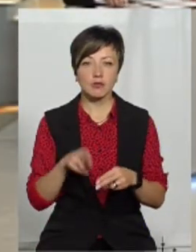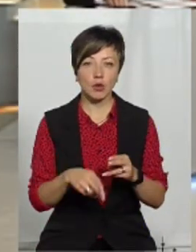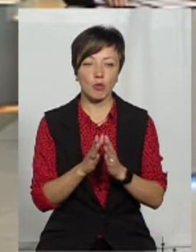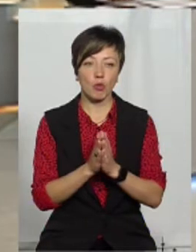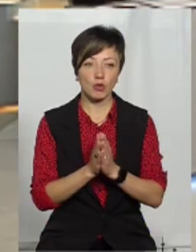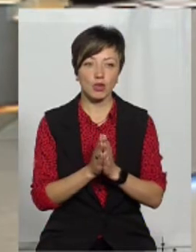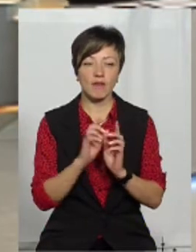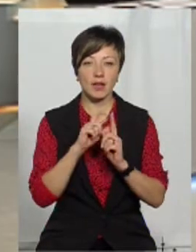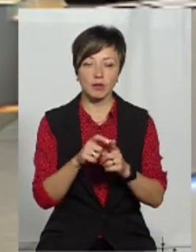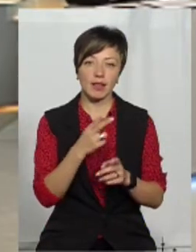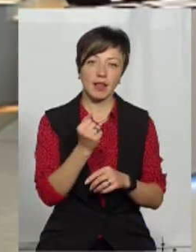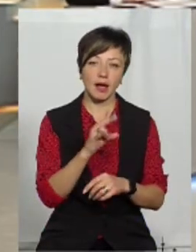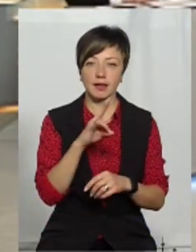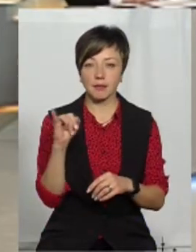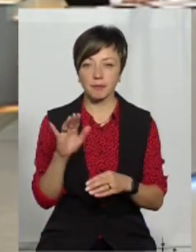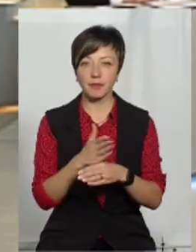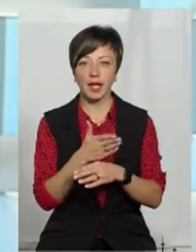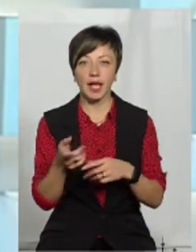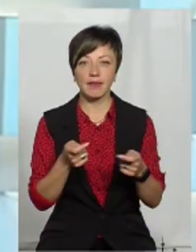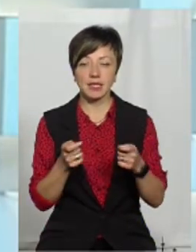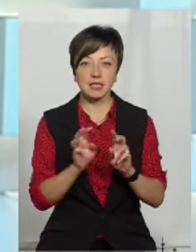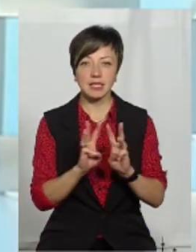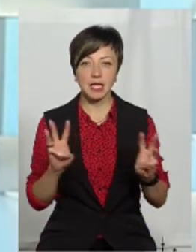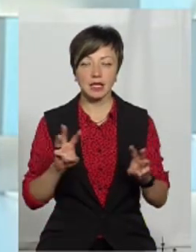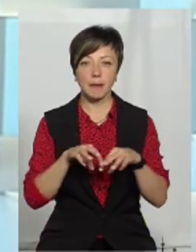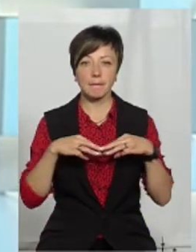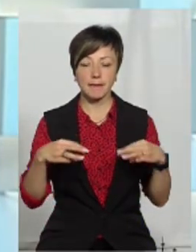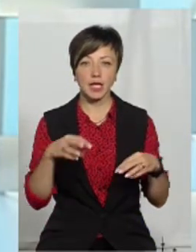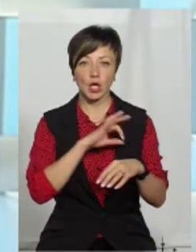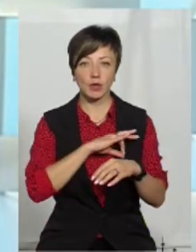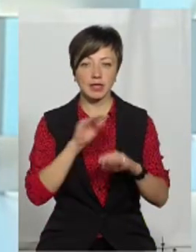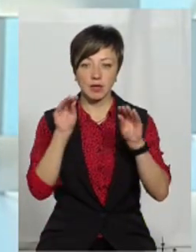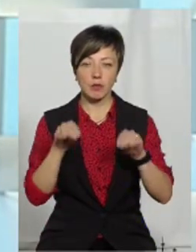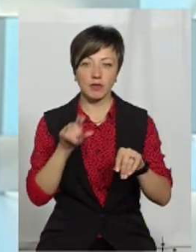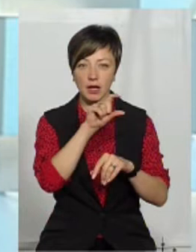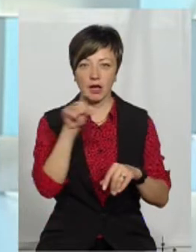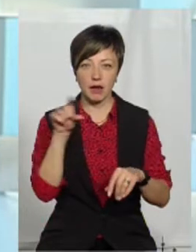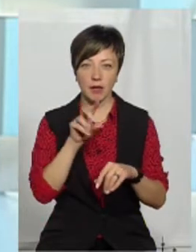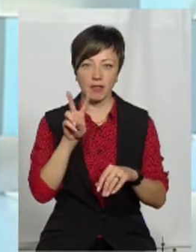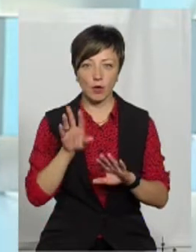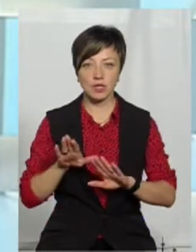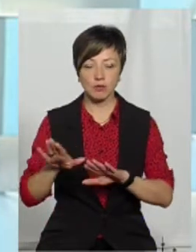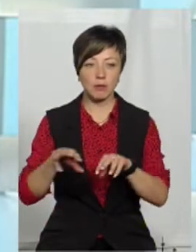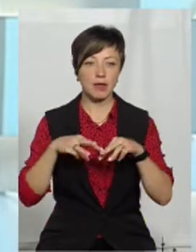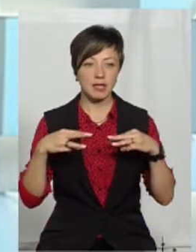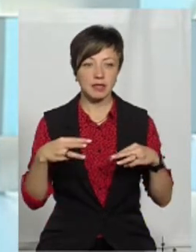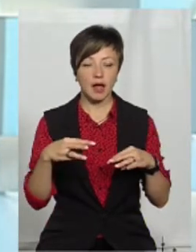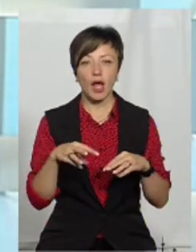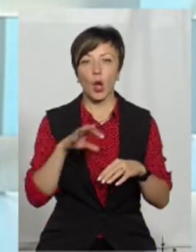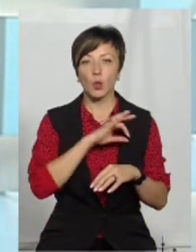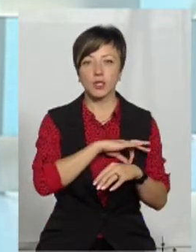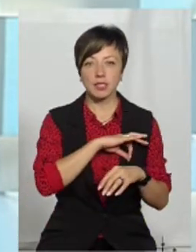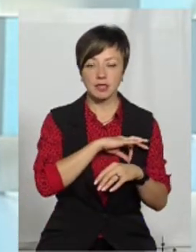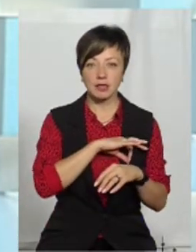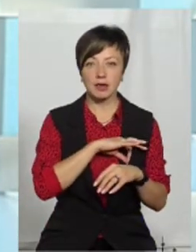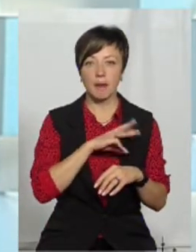завершення. Дякую. Попрошу відповідь так або ні. От у розділі керівництва на сайті Мін'юсту ще не заповнені графи відносно двох заступників міністра. Міністр